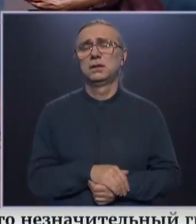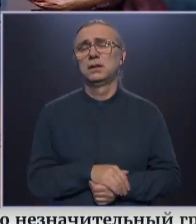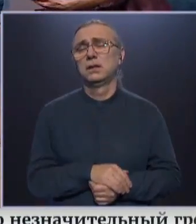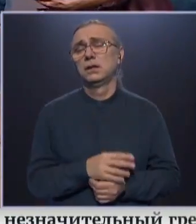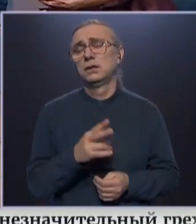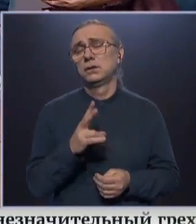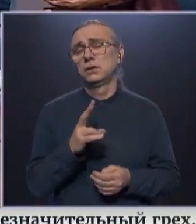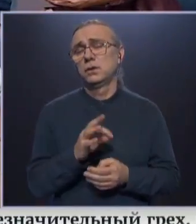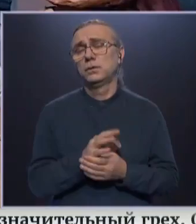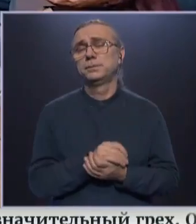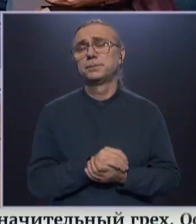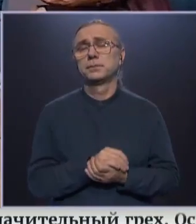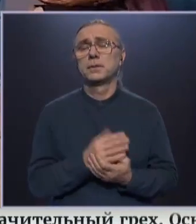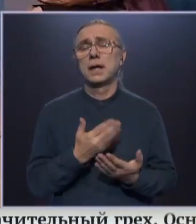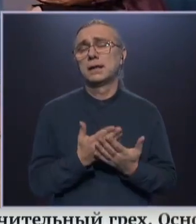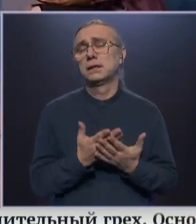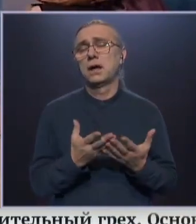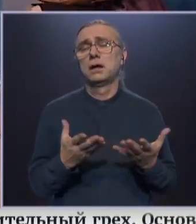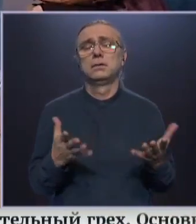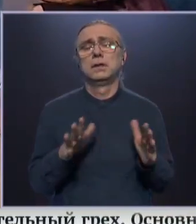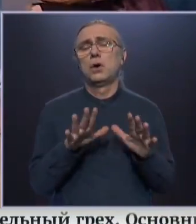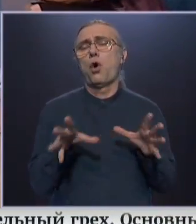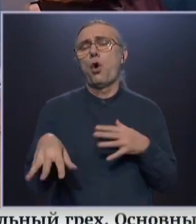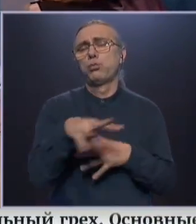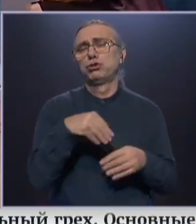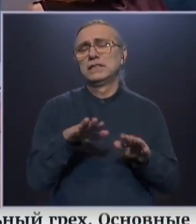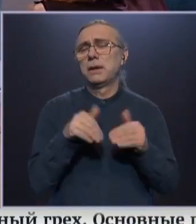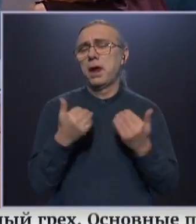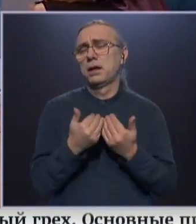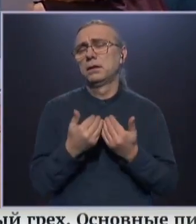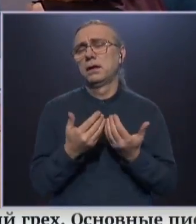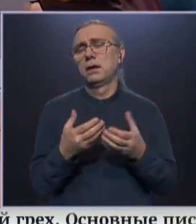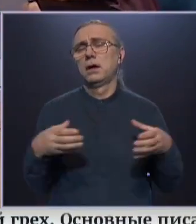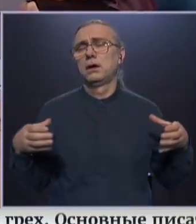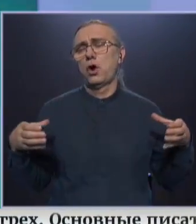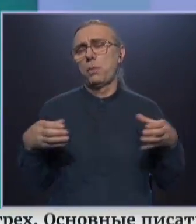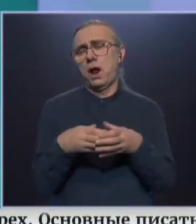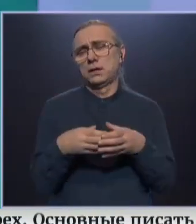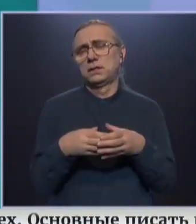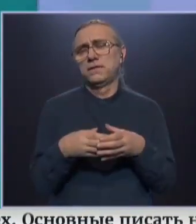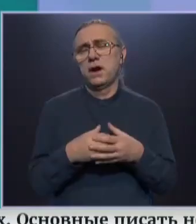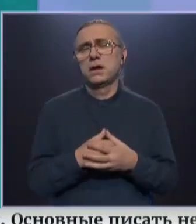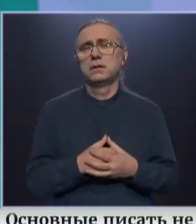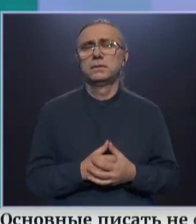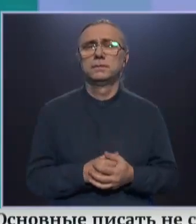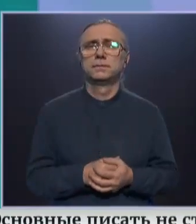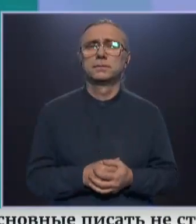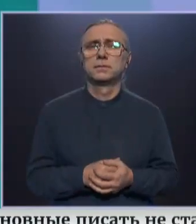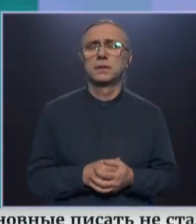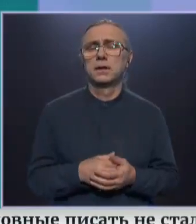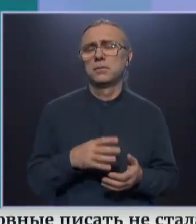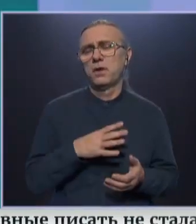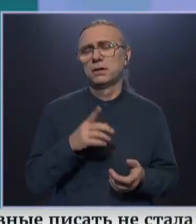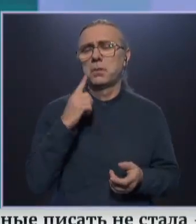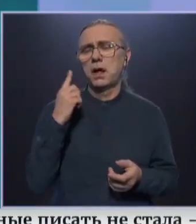семейных корпоративах, когда они там встречаются. Раз уж начали, да. Да, раз уж начали с этого, все равно молодые редко